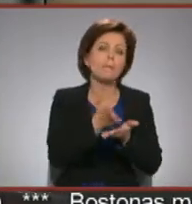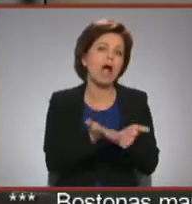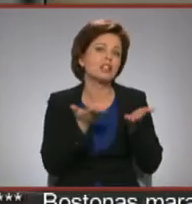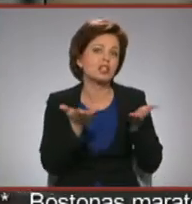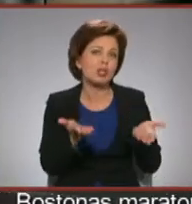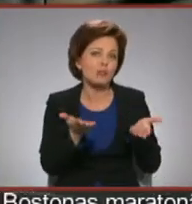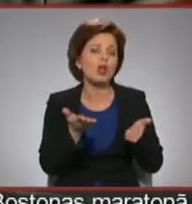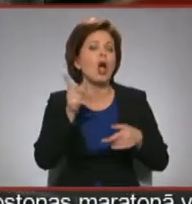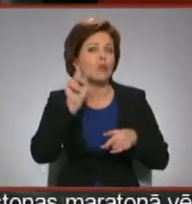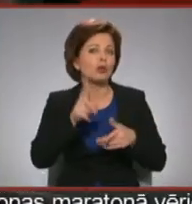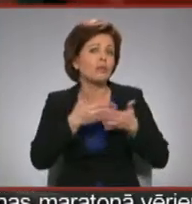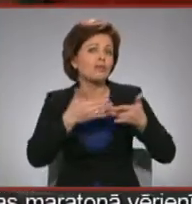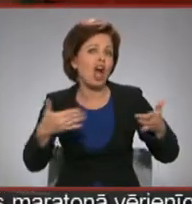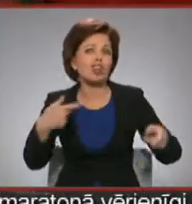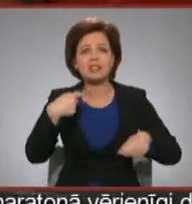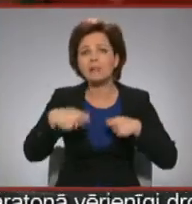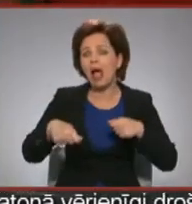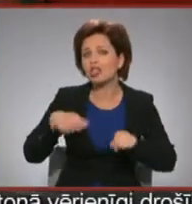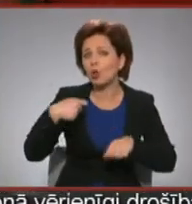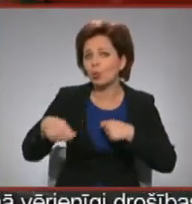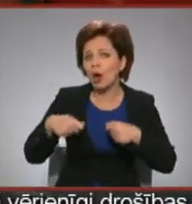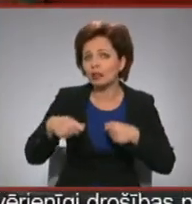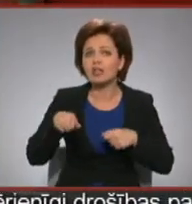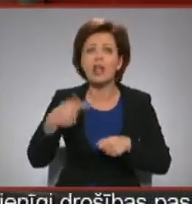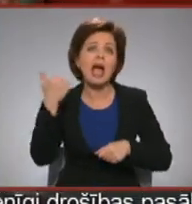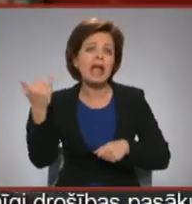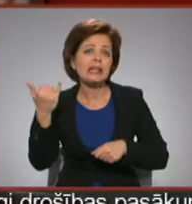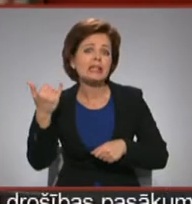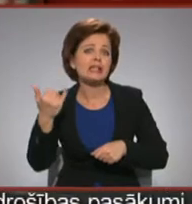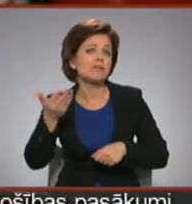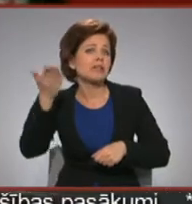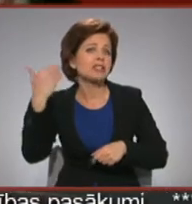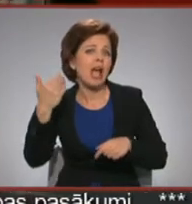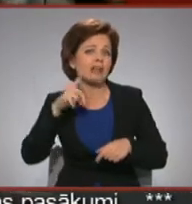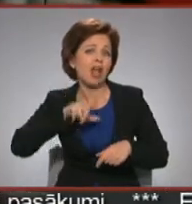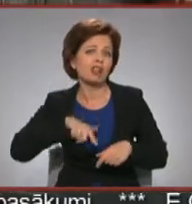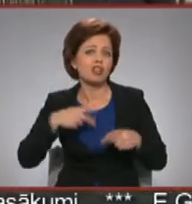un rotaļas. Interesi par senlatviešu tradīcijām tikai augot. Plašāk TV spektrus.